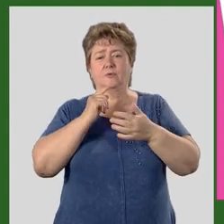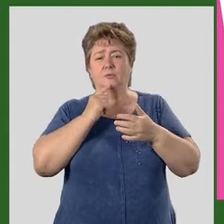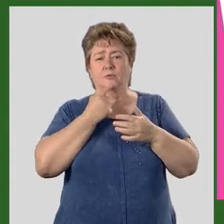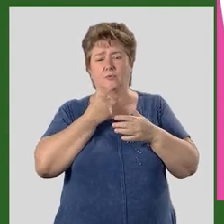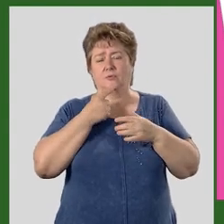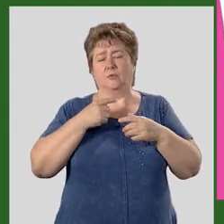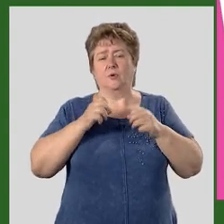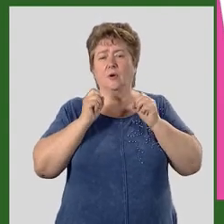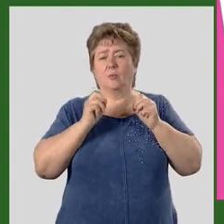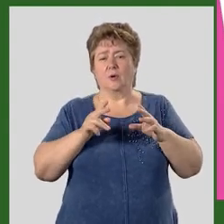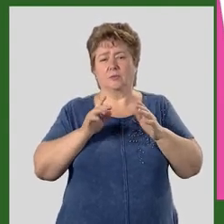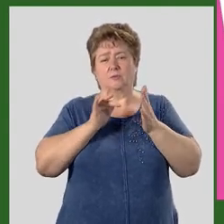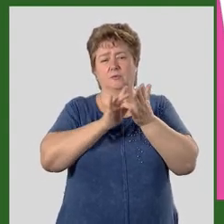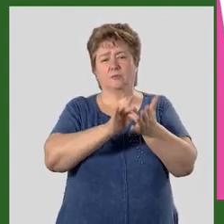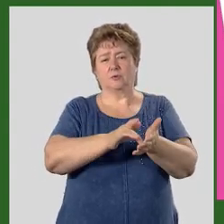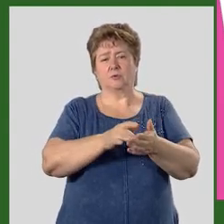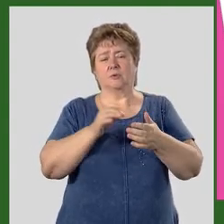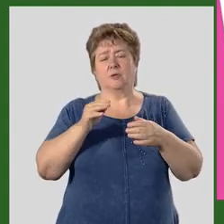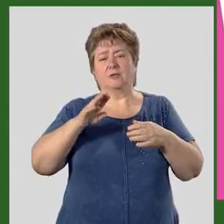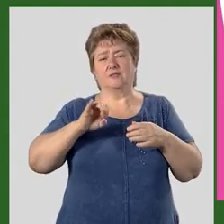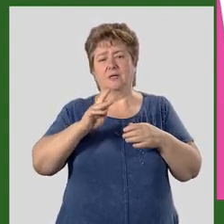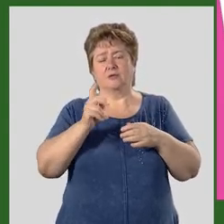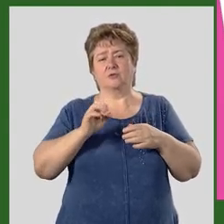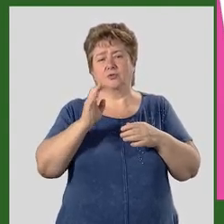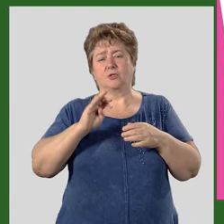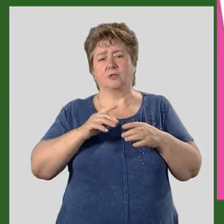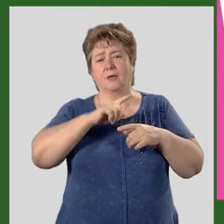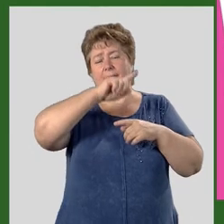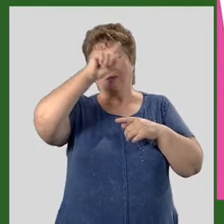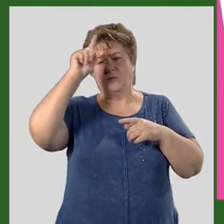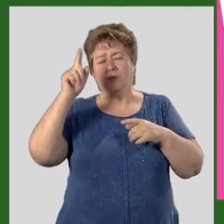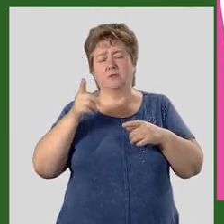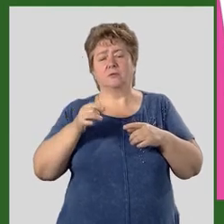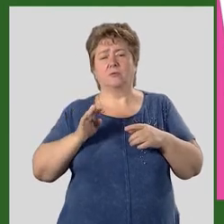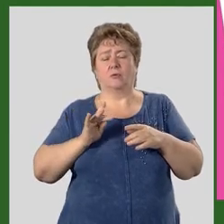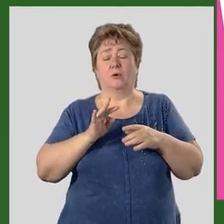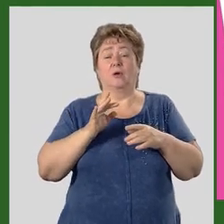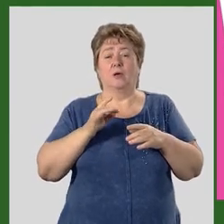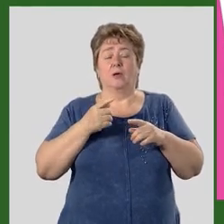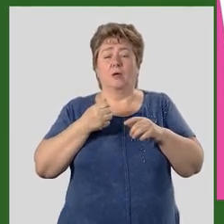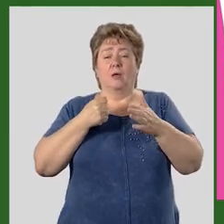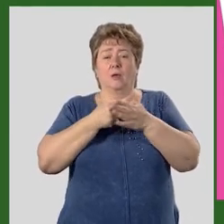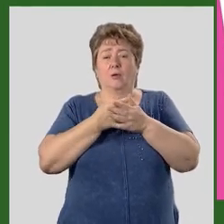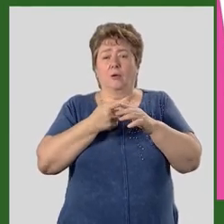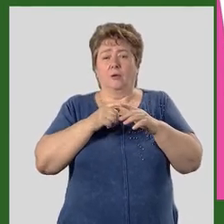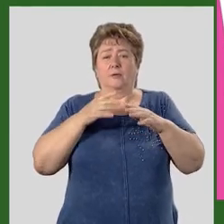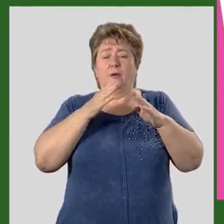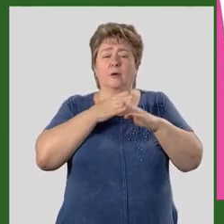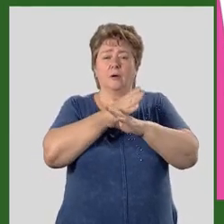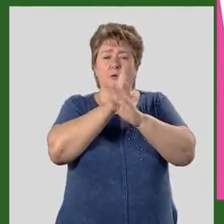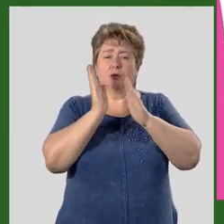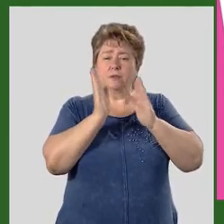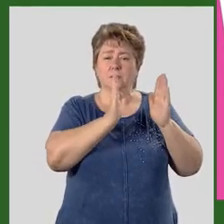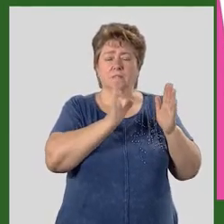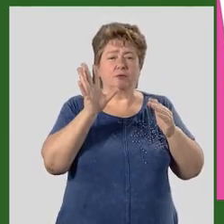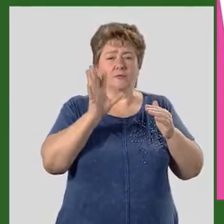трудную и рискованную экспедицию на Тяньшань – Небесные горы. До этого горная система,